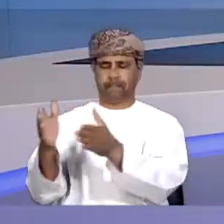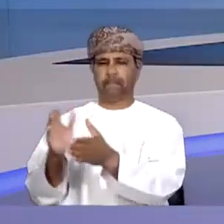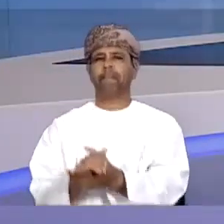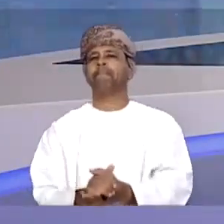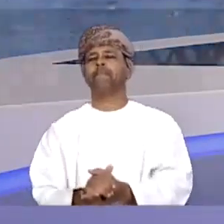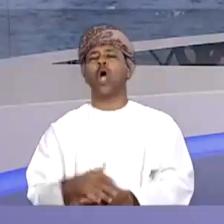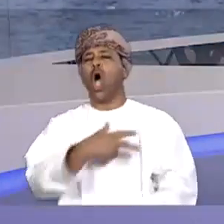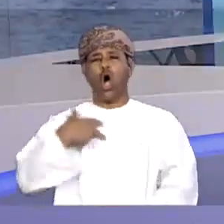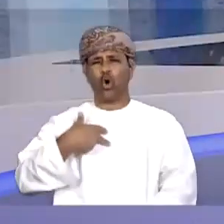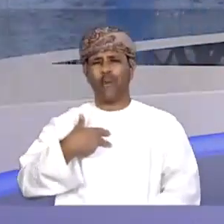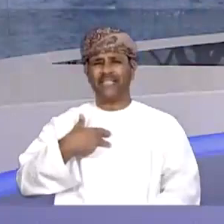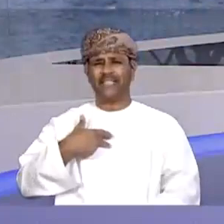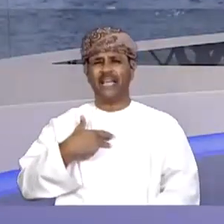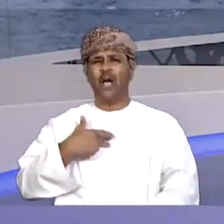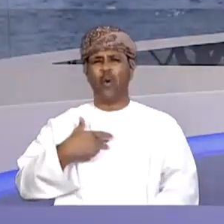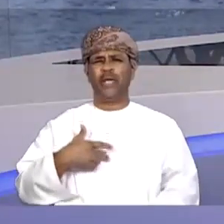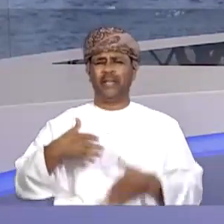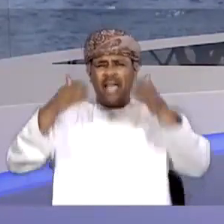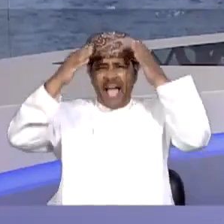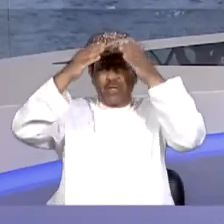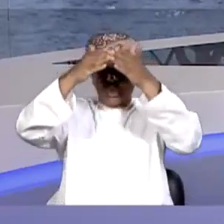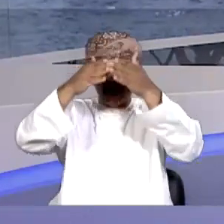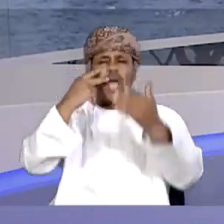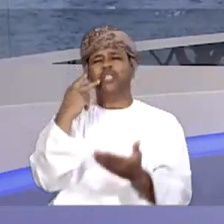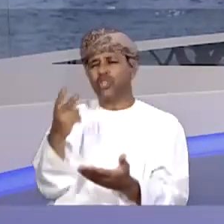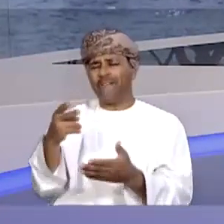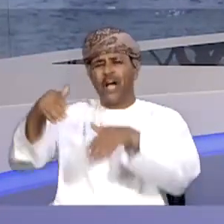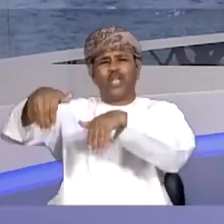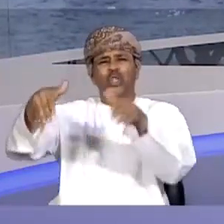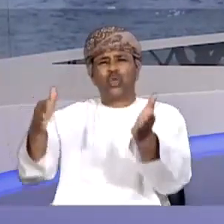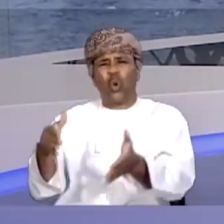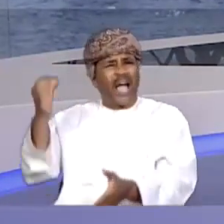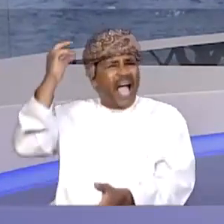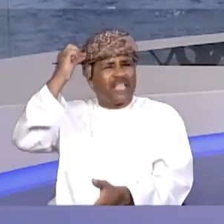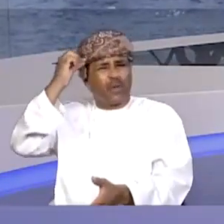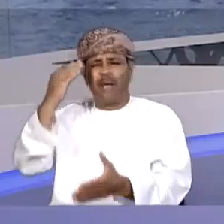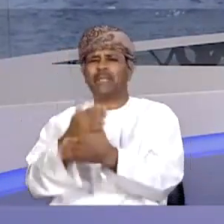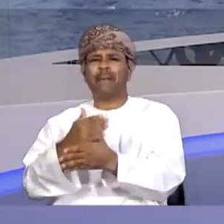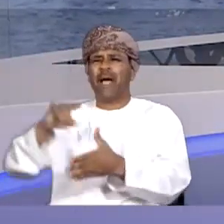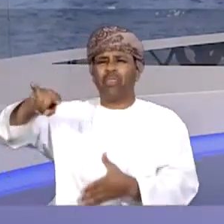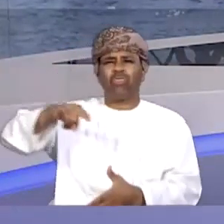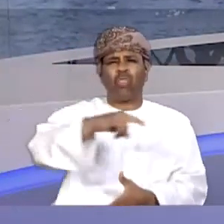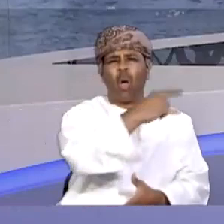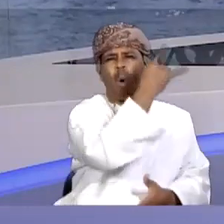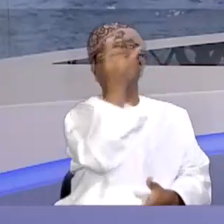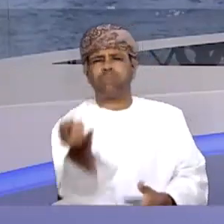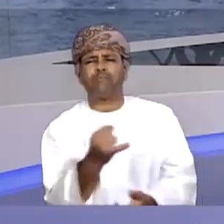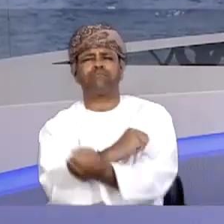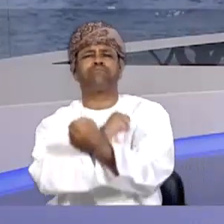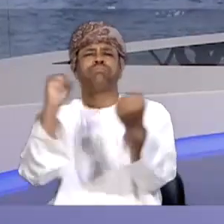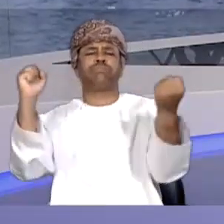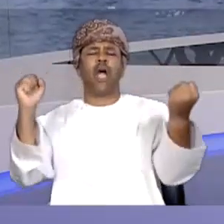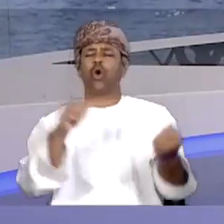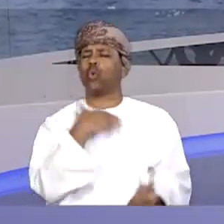عثرت السلطات الأندونيسية على أحد الصندوقين الأسودين للطائرة المنكوبة التي تحطمت في البحر وتوفي كل من كان